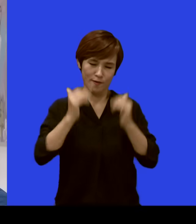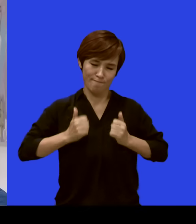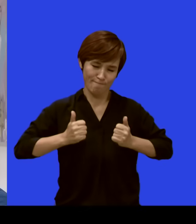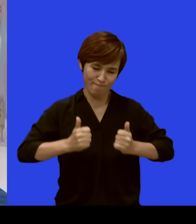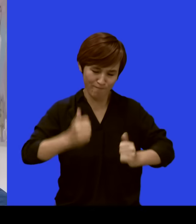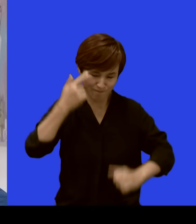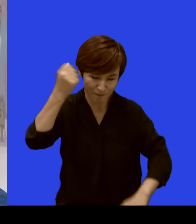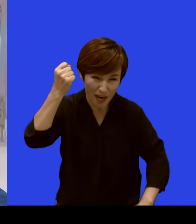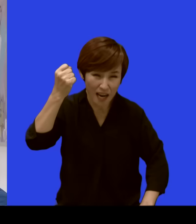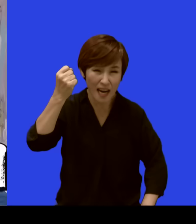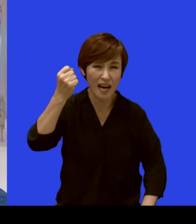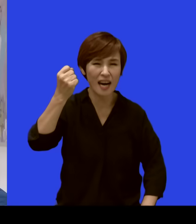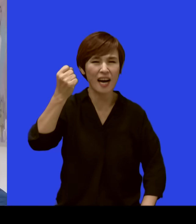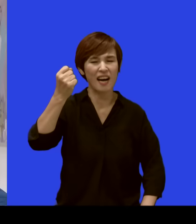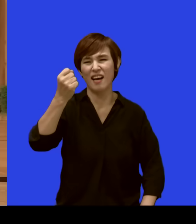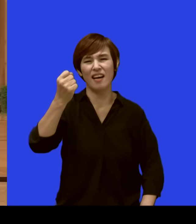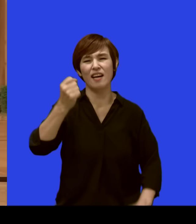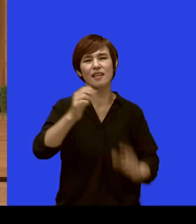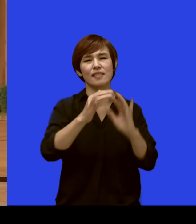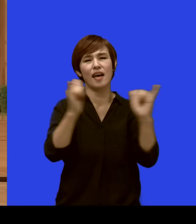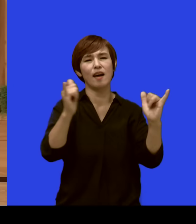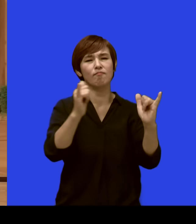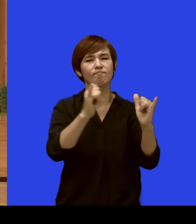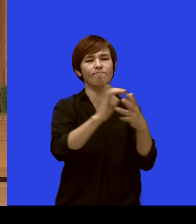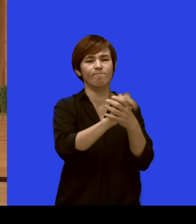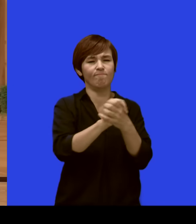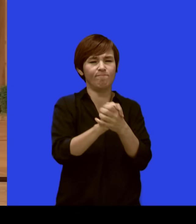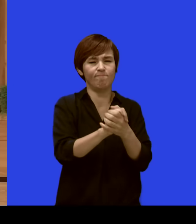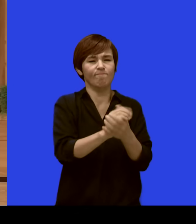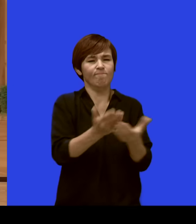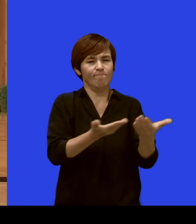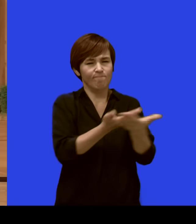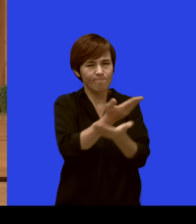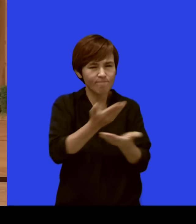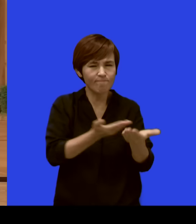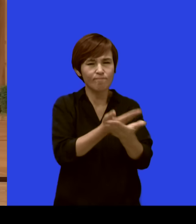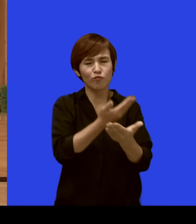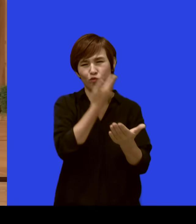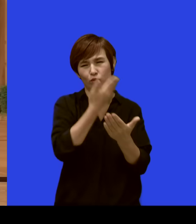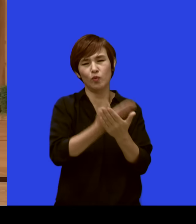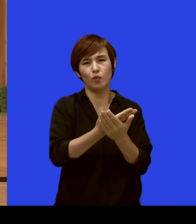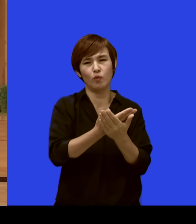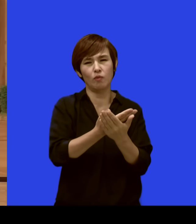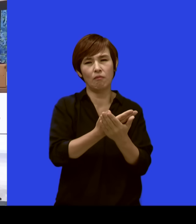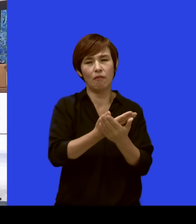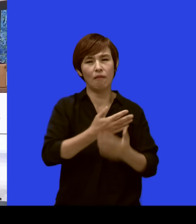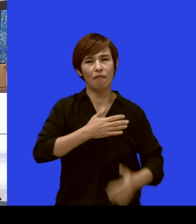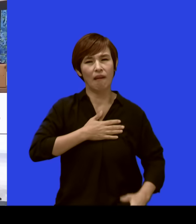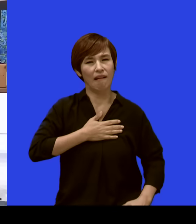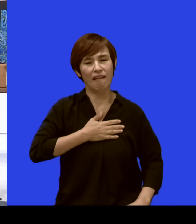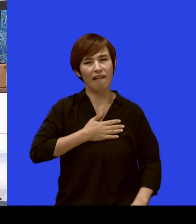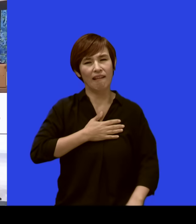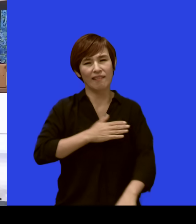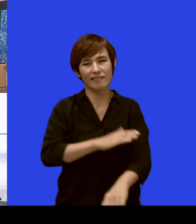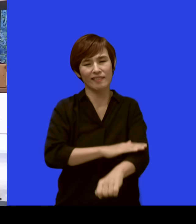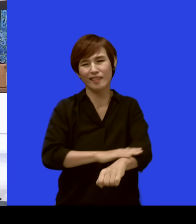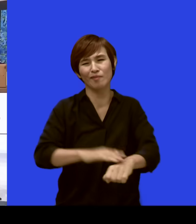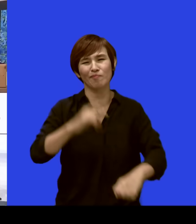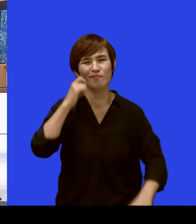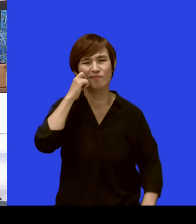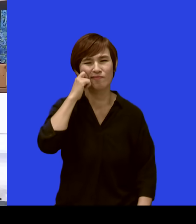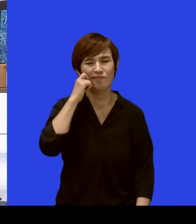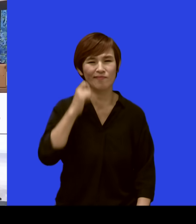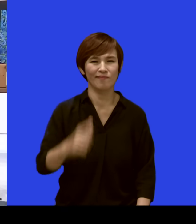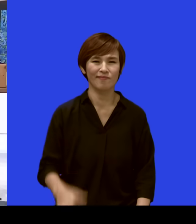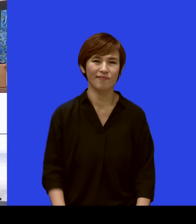줄 알았는데 아까 좀 사람들 안에 있는 그 미묘한 갈등들이 있잖아요. 근데 제가 그거를 잘 못 다루는